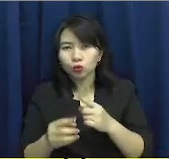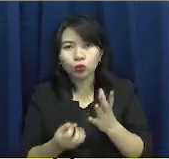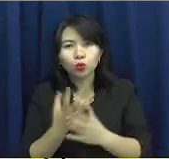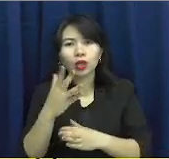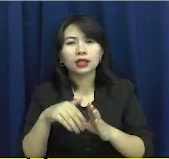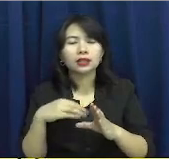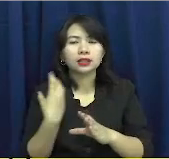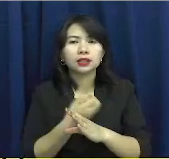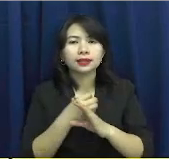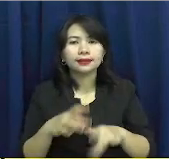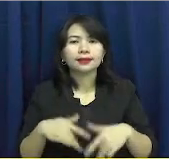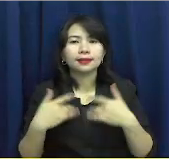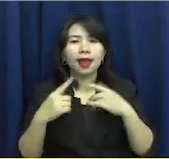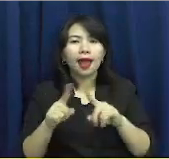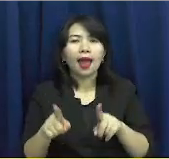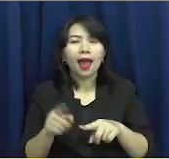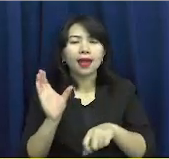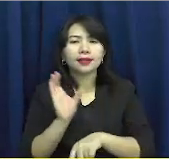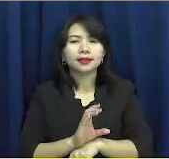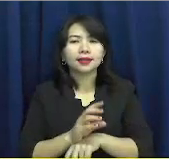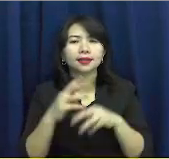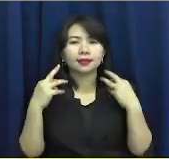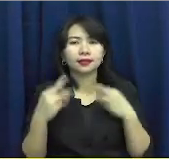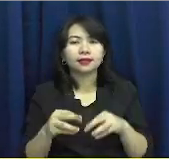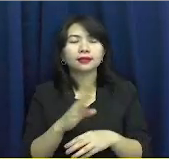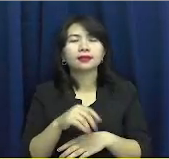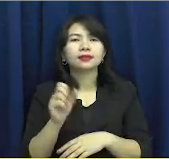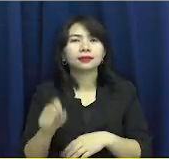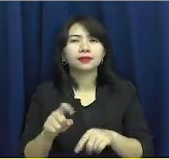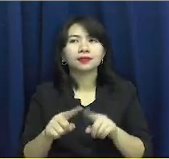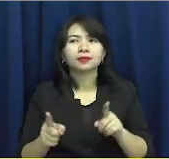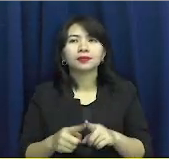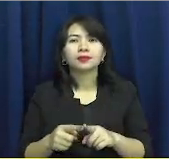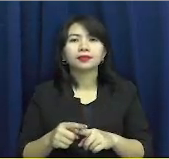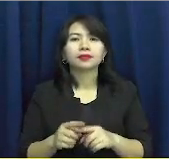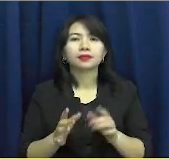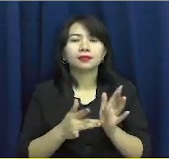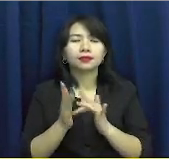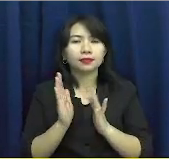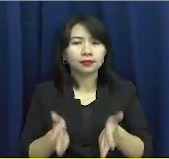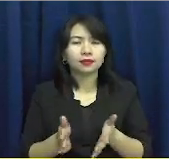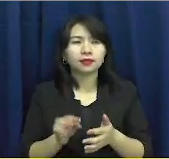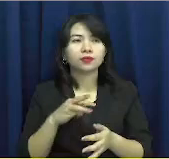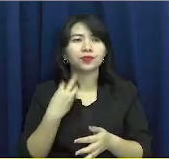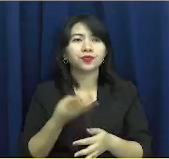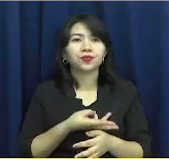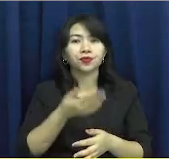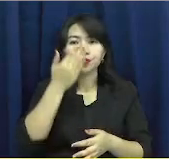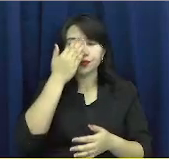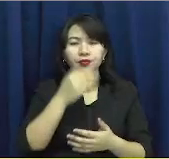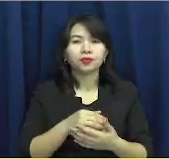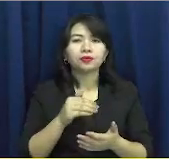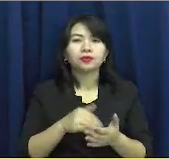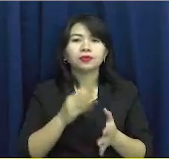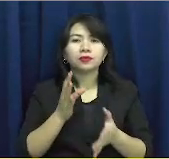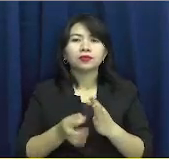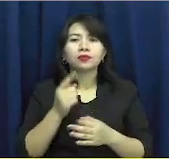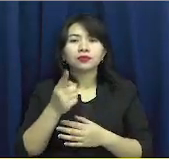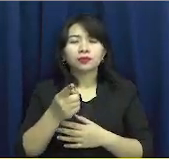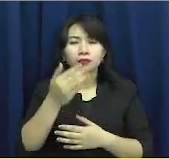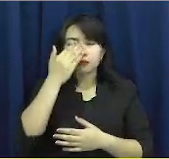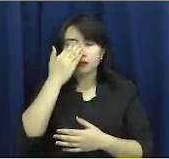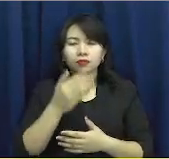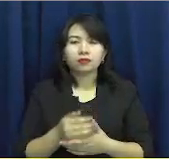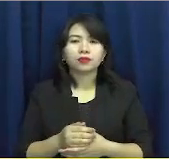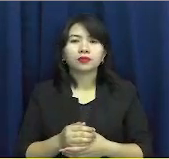as a church member, no? Of course, as a Christian, biblically speaking, we all know the fact na pag tinawag kang Kristiyano, you are member